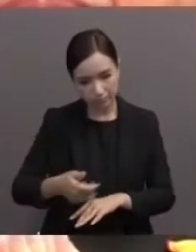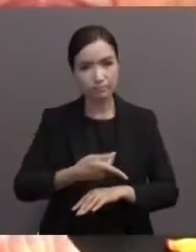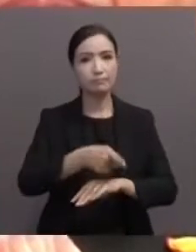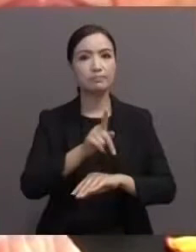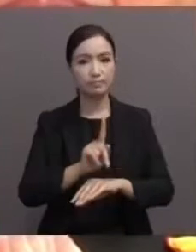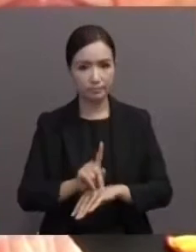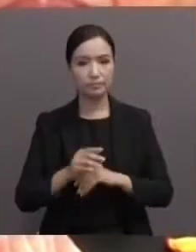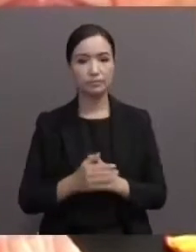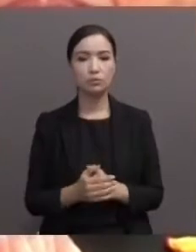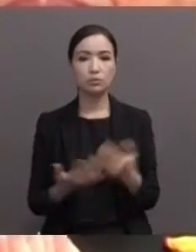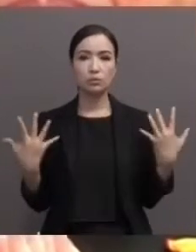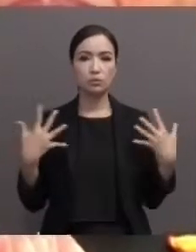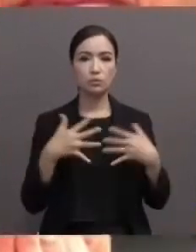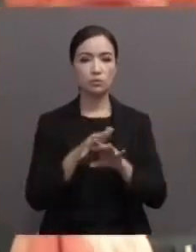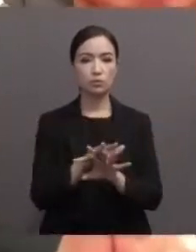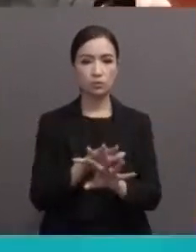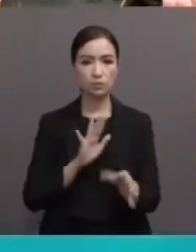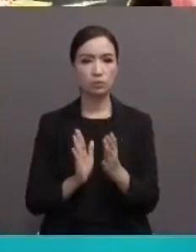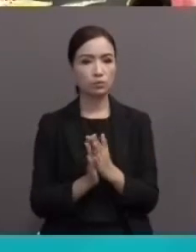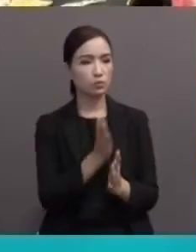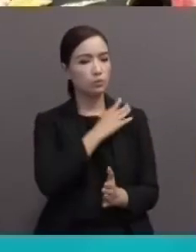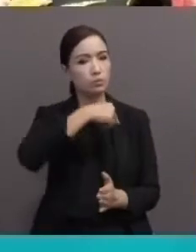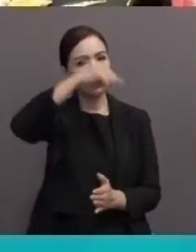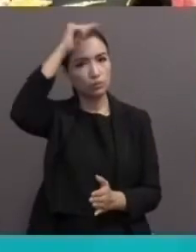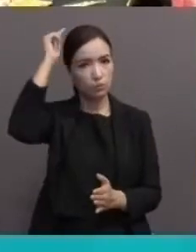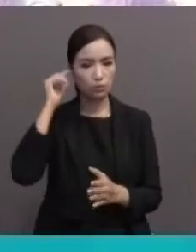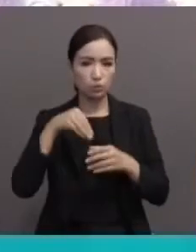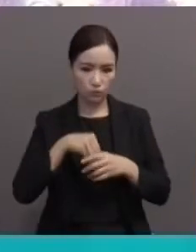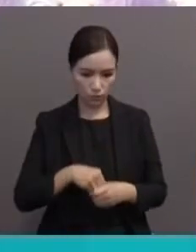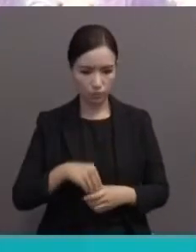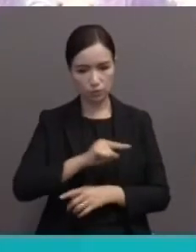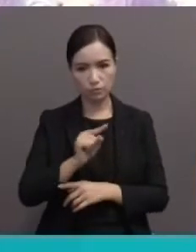ค่ะโดยผู้เข้าร่วมอุปสมบทก็มีเงื่อนไขว่าต้องบวชอย่างน้อย15วันนะคะ